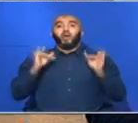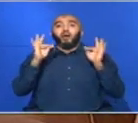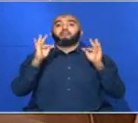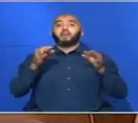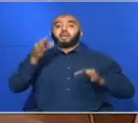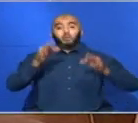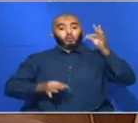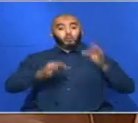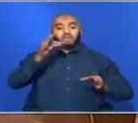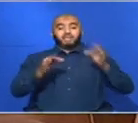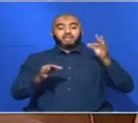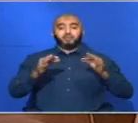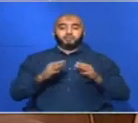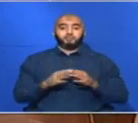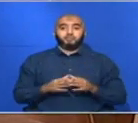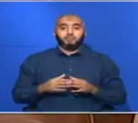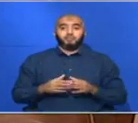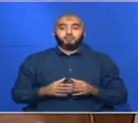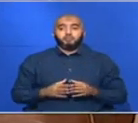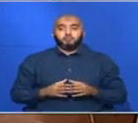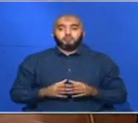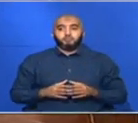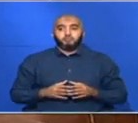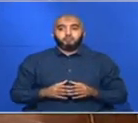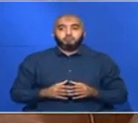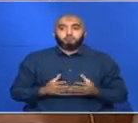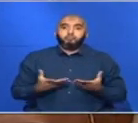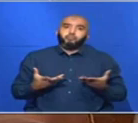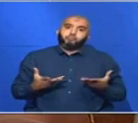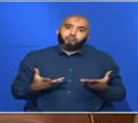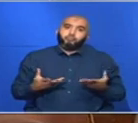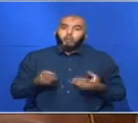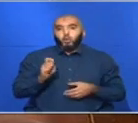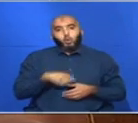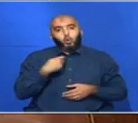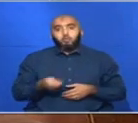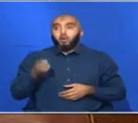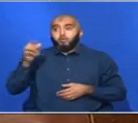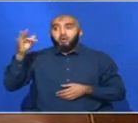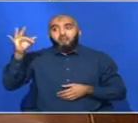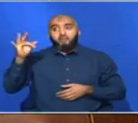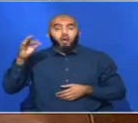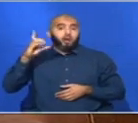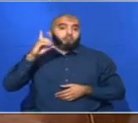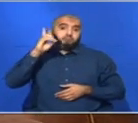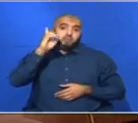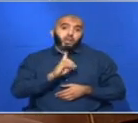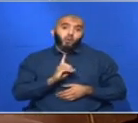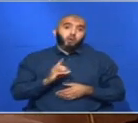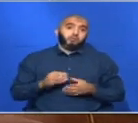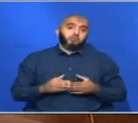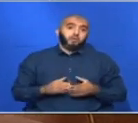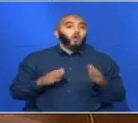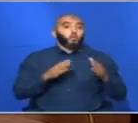ماذا يمكنني ان يفعله لهم حق في ان يطالبوا بحقهم في هذا في هذا السكن لان